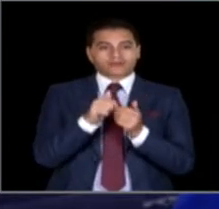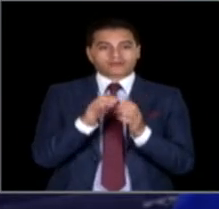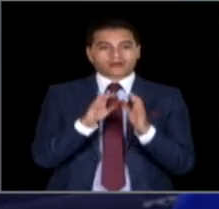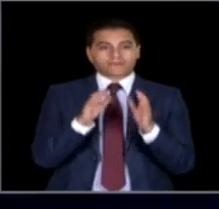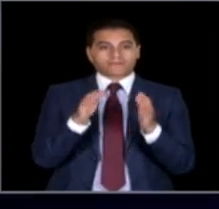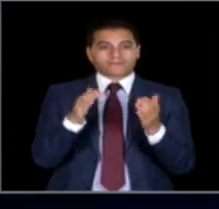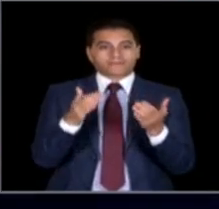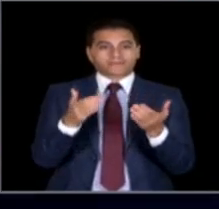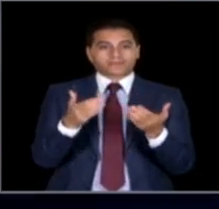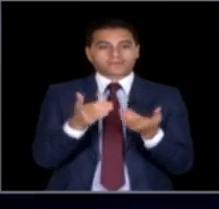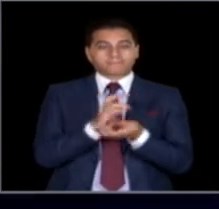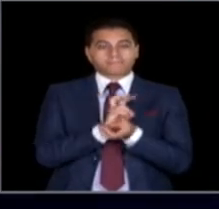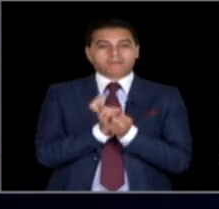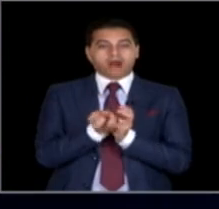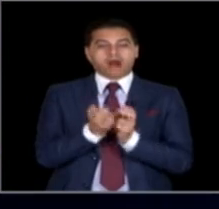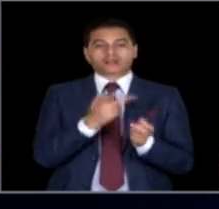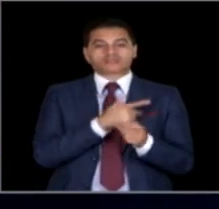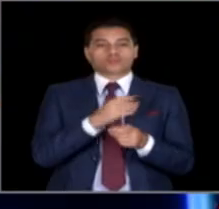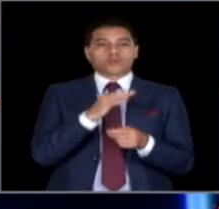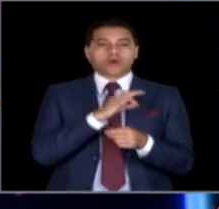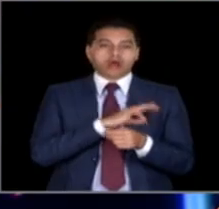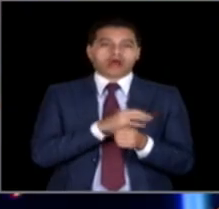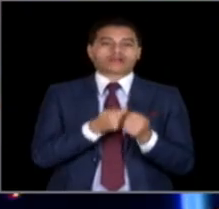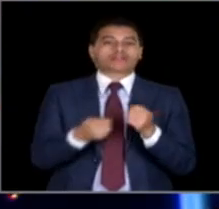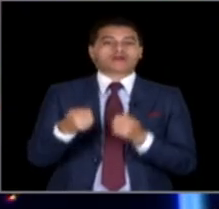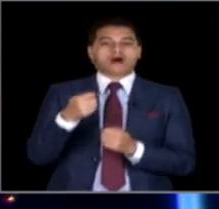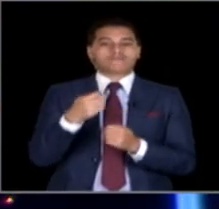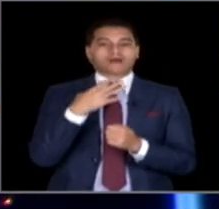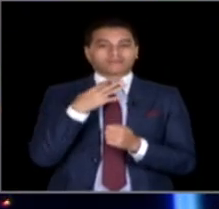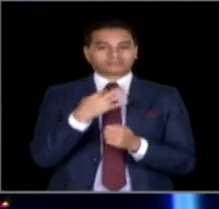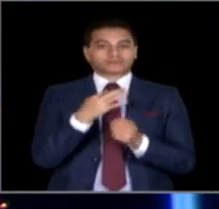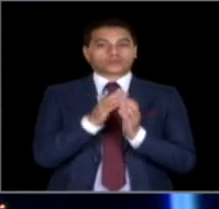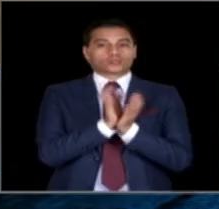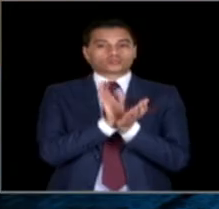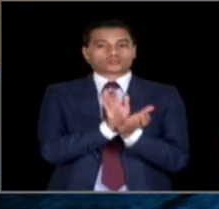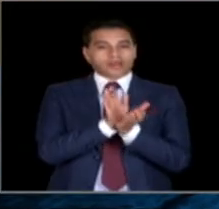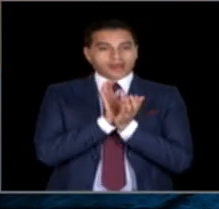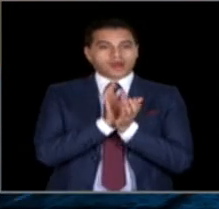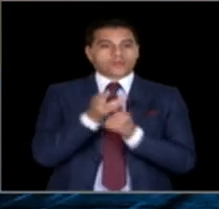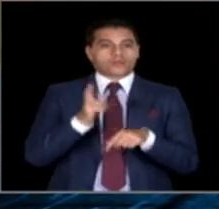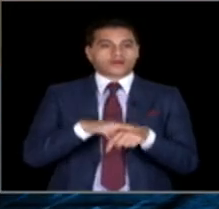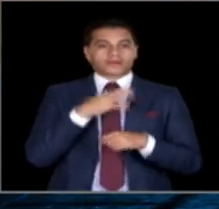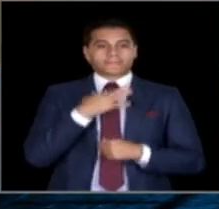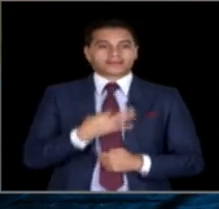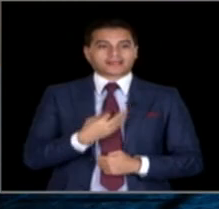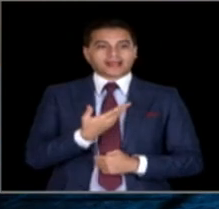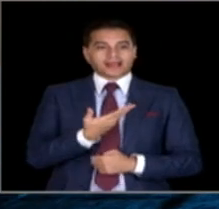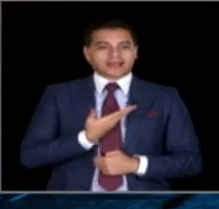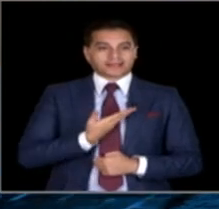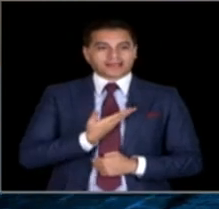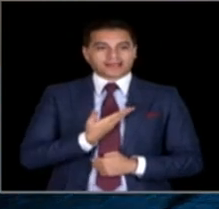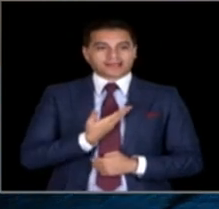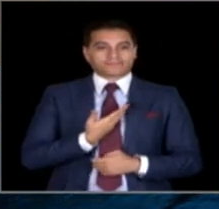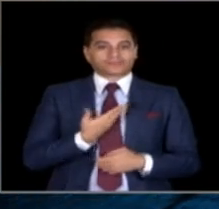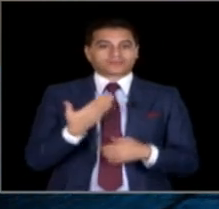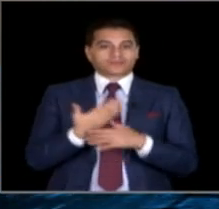الإضافة. مهرجان الإضافة؟ أيوة. كويس. ادوني وشاح وميدالية. وشاح وميدالية؟